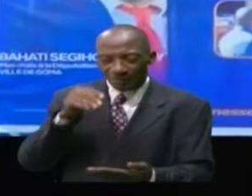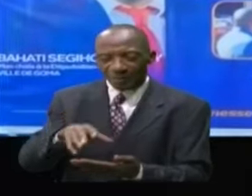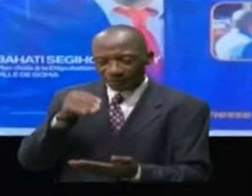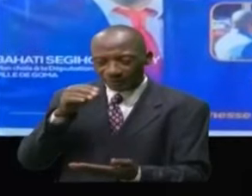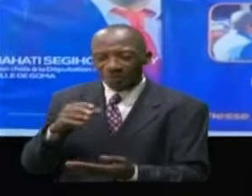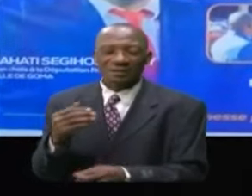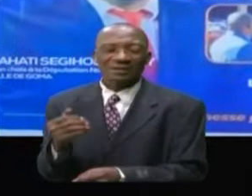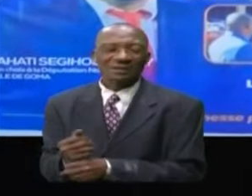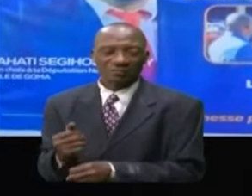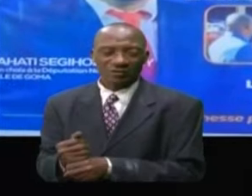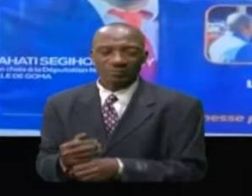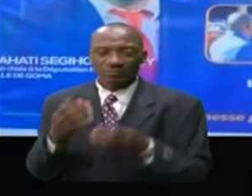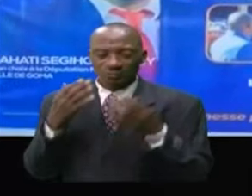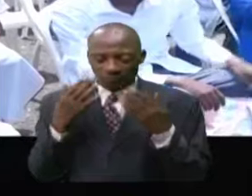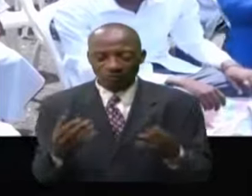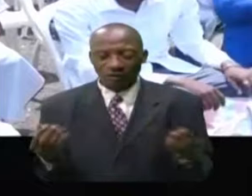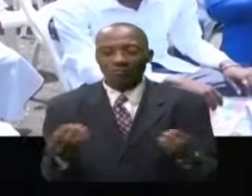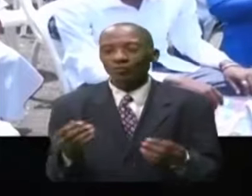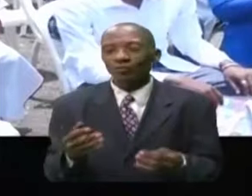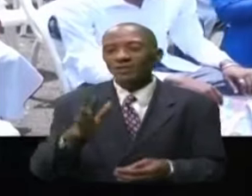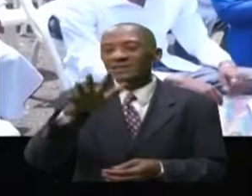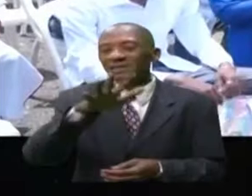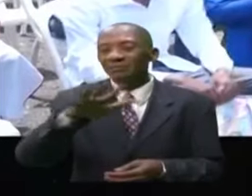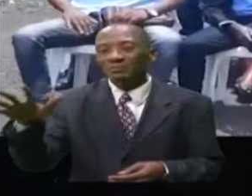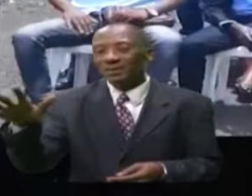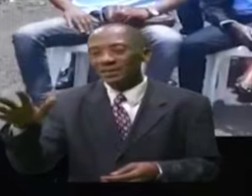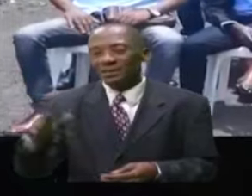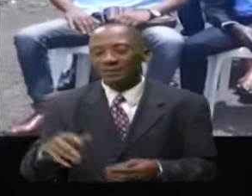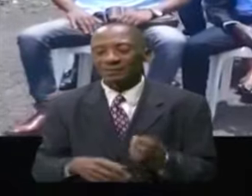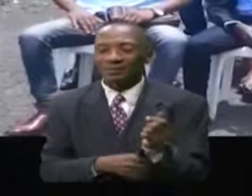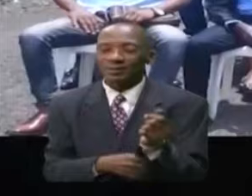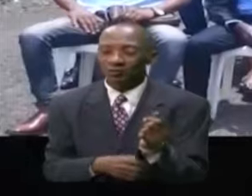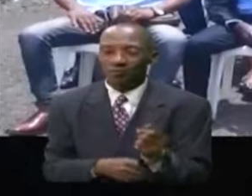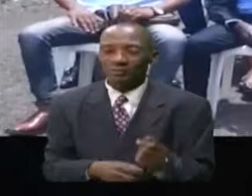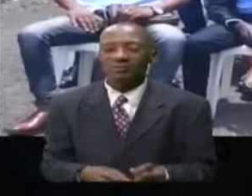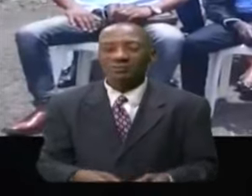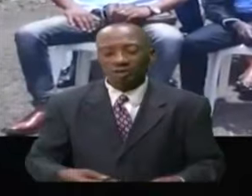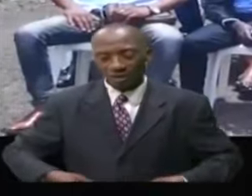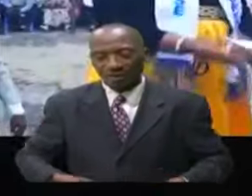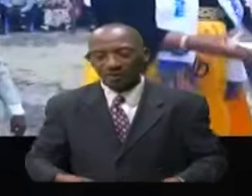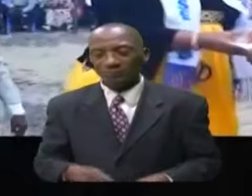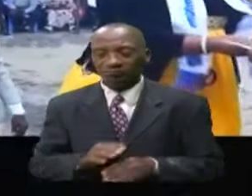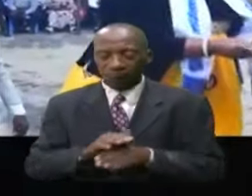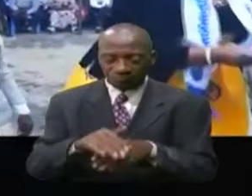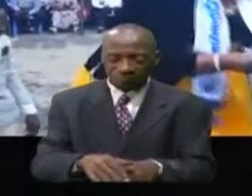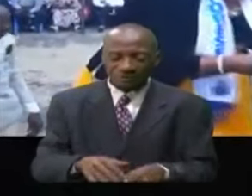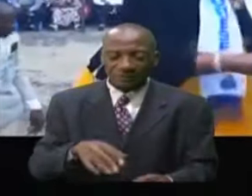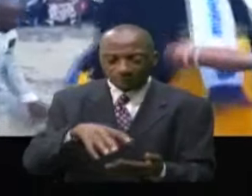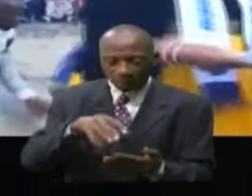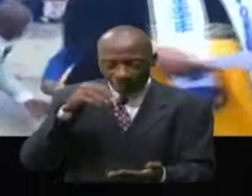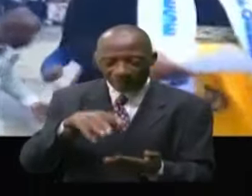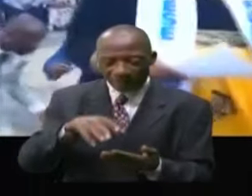en conduite automobile, en coupe-couture, en informatique, en plomberie, en alphabétisation et en entrepreneuriat. La remise